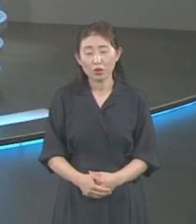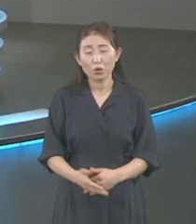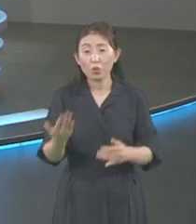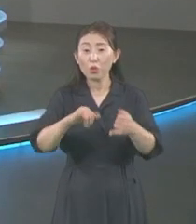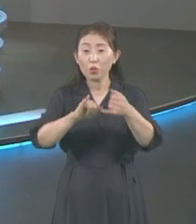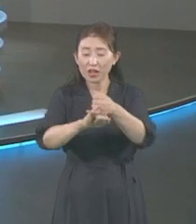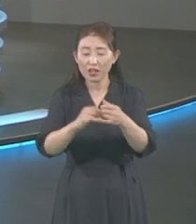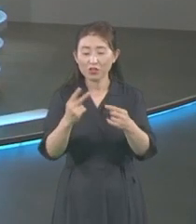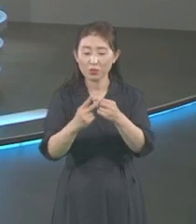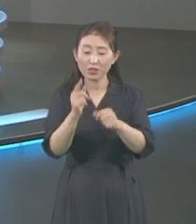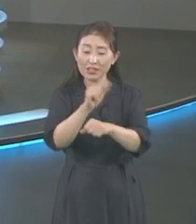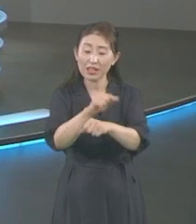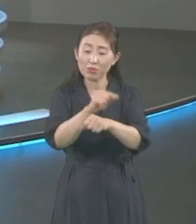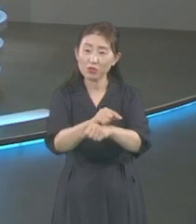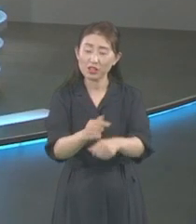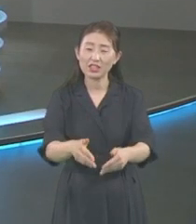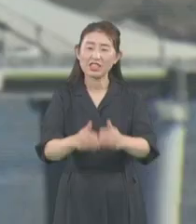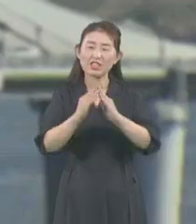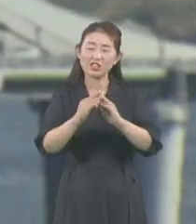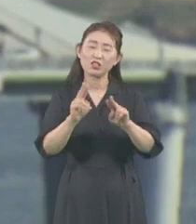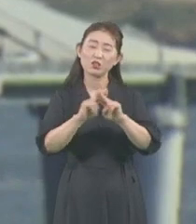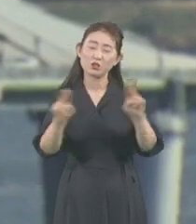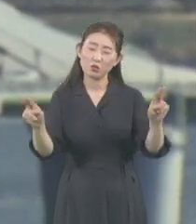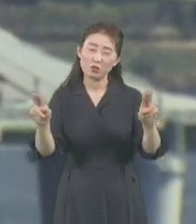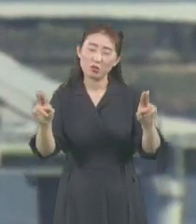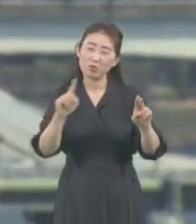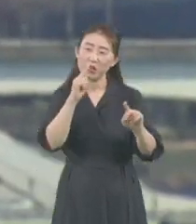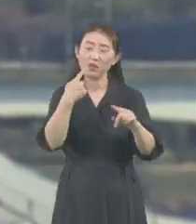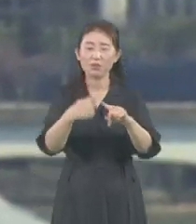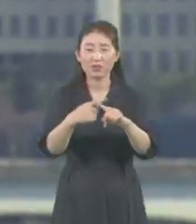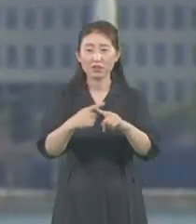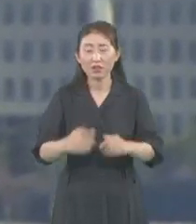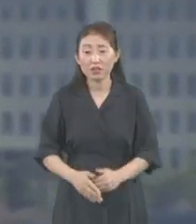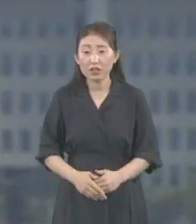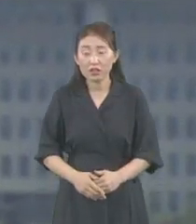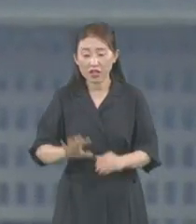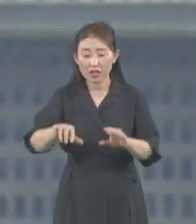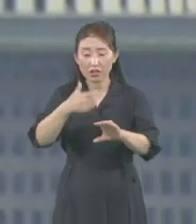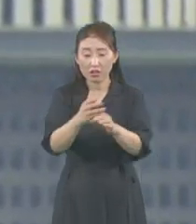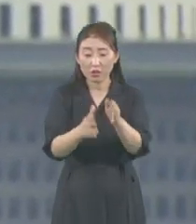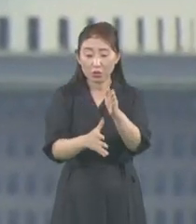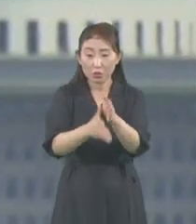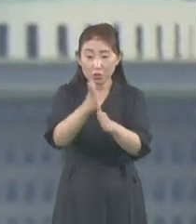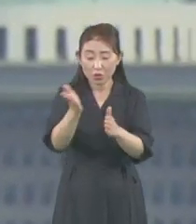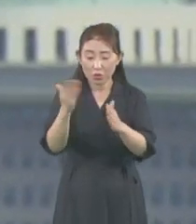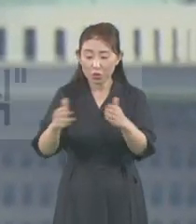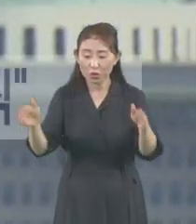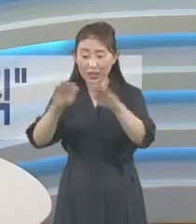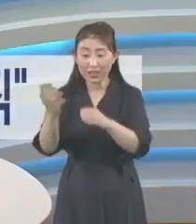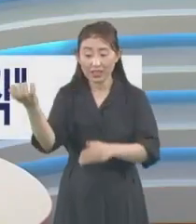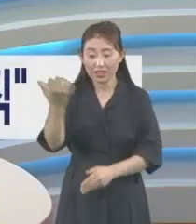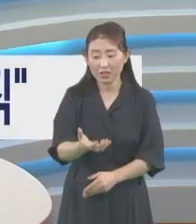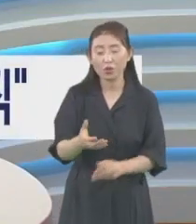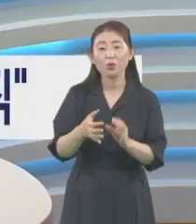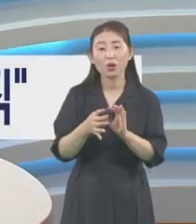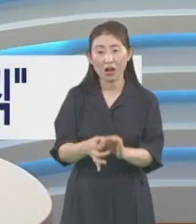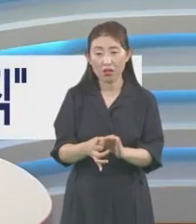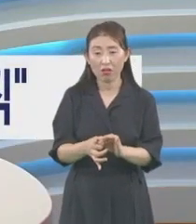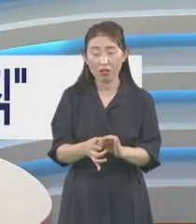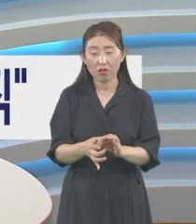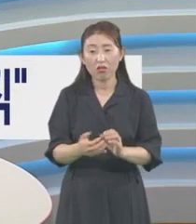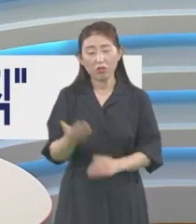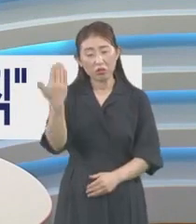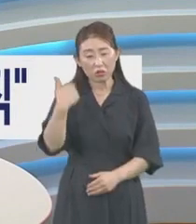공약인 제2집무실 신축 폐기를 시사한 겁니다. 지역 최대 현안인 혁신도시 공공기관 이전과 관련해선 전 정부가